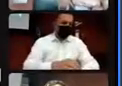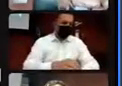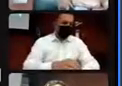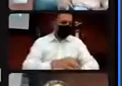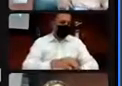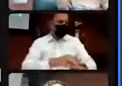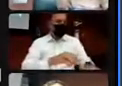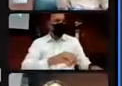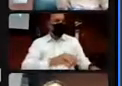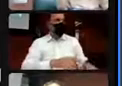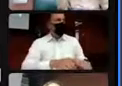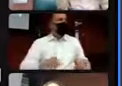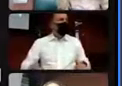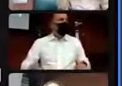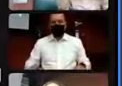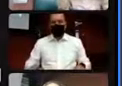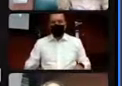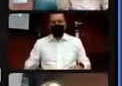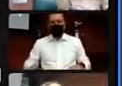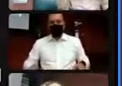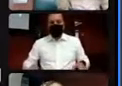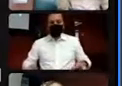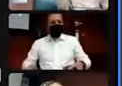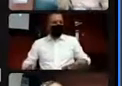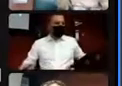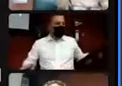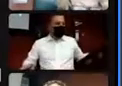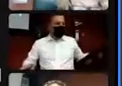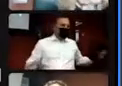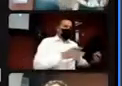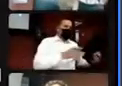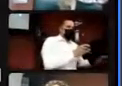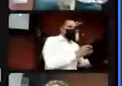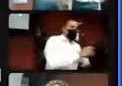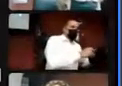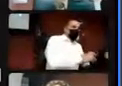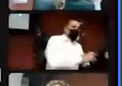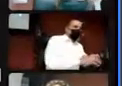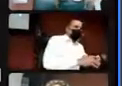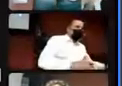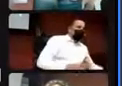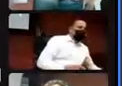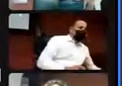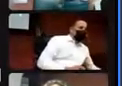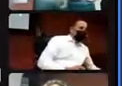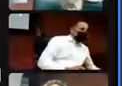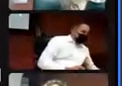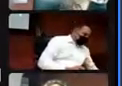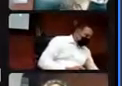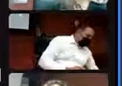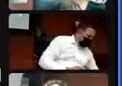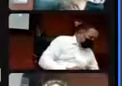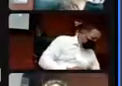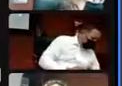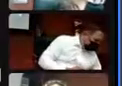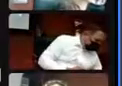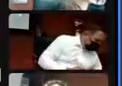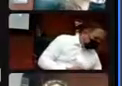of Louisville. Na ningependa kuwashukuru sana wanatimu